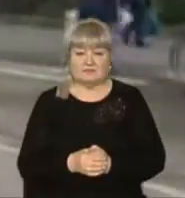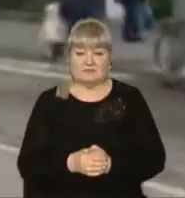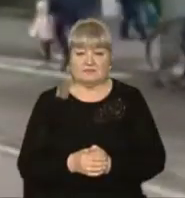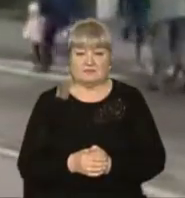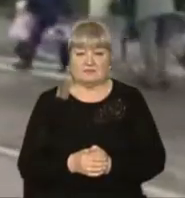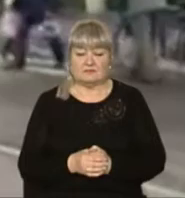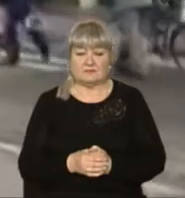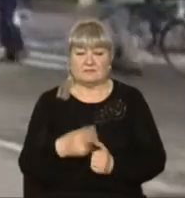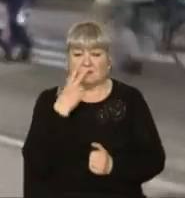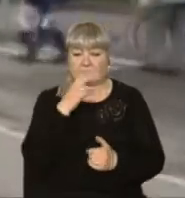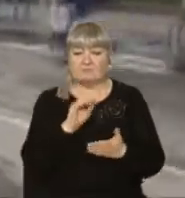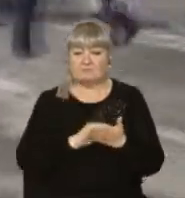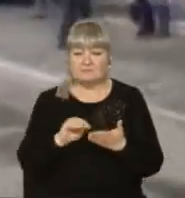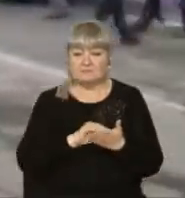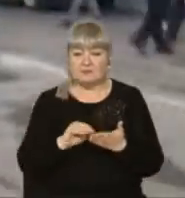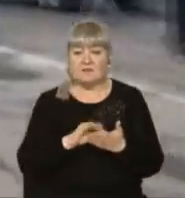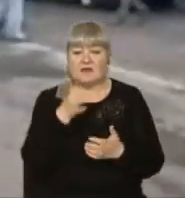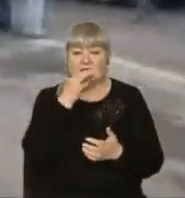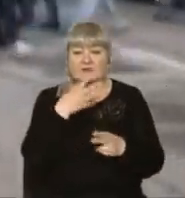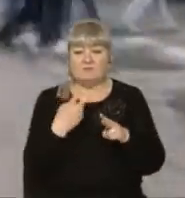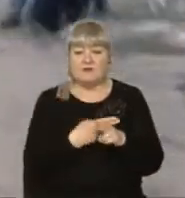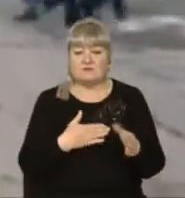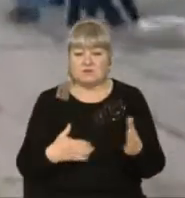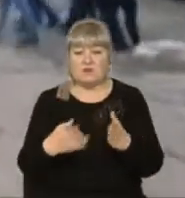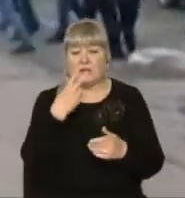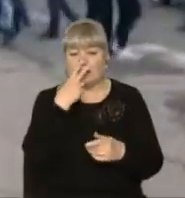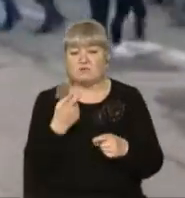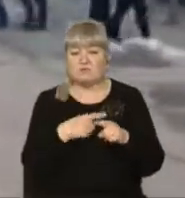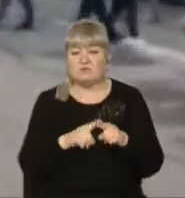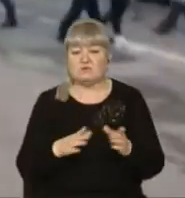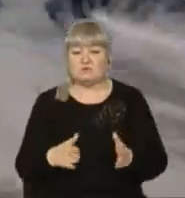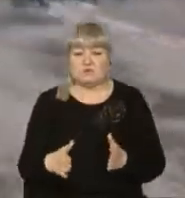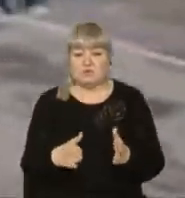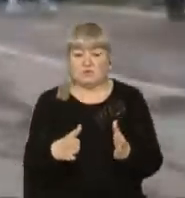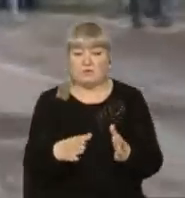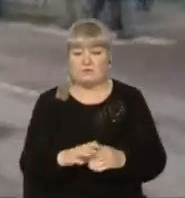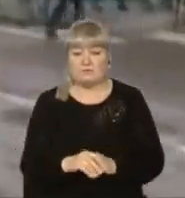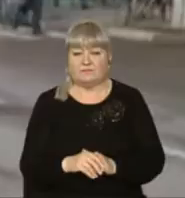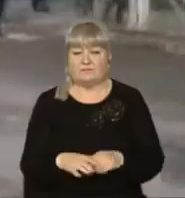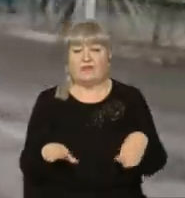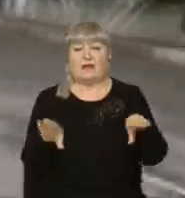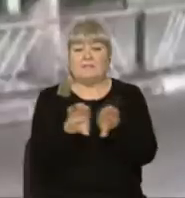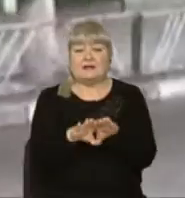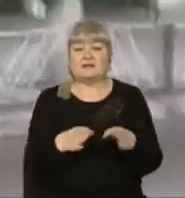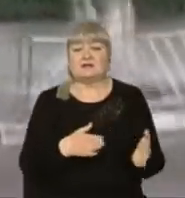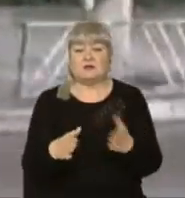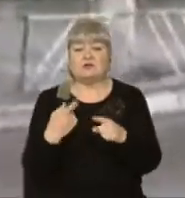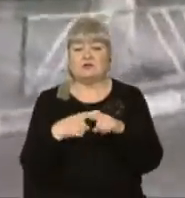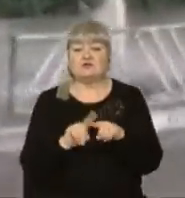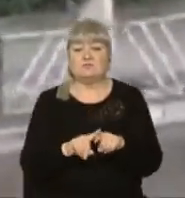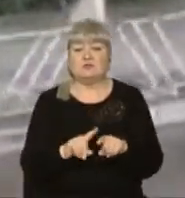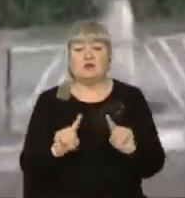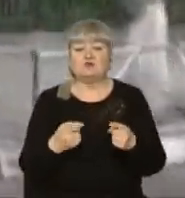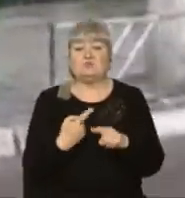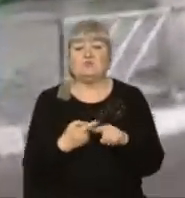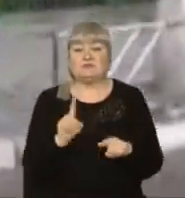Ми бачимо напис «Самбір – суцільне бездоріжжя» і бачимо, власне, цю дорогу. Перекриття дороги. Чому, власне, цей крок? І задля